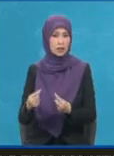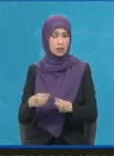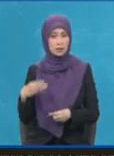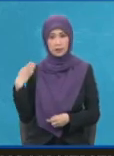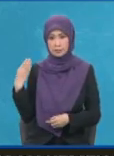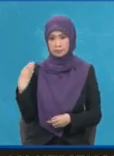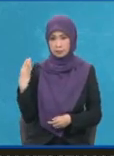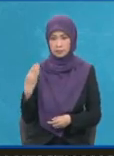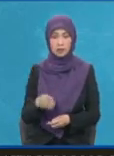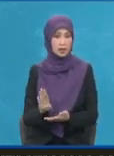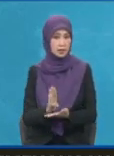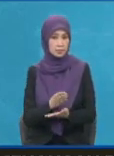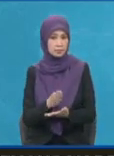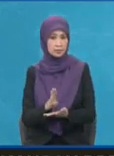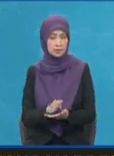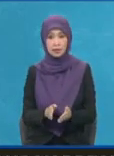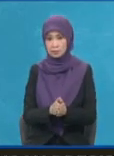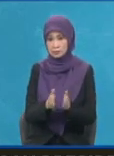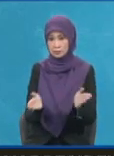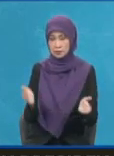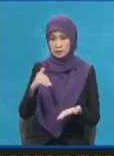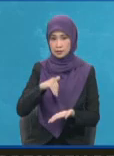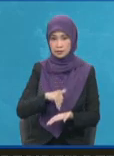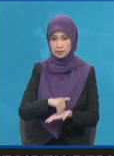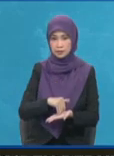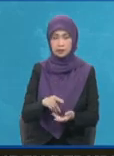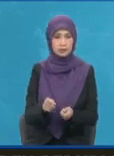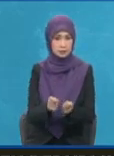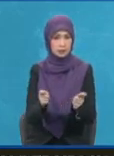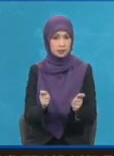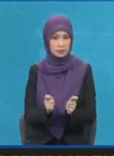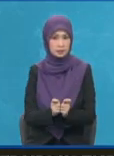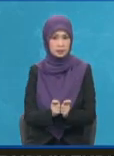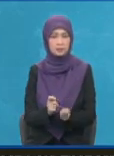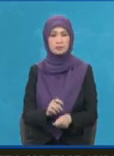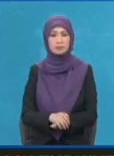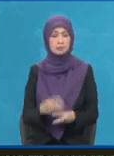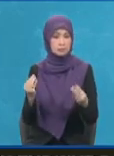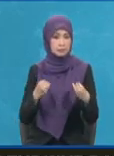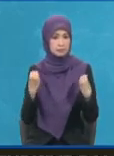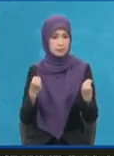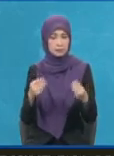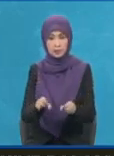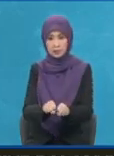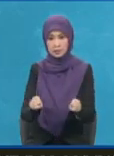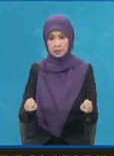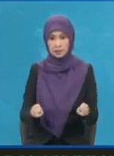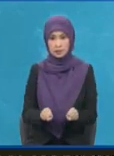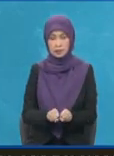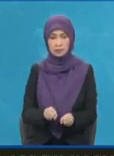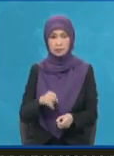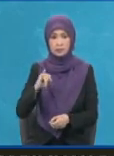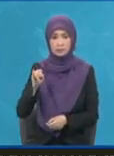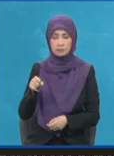bidang kesusahan sekaligus mengembangkan lagi rangkaian Usahawan tempat majelis penyampaian di kompleks